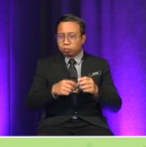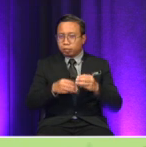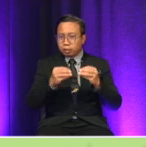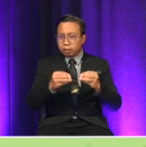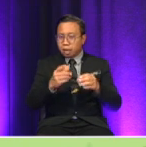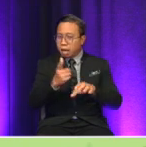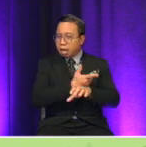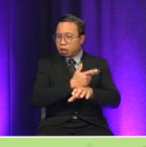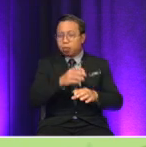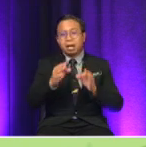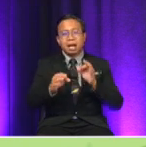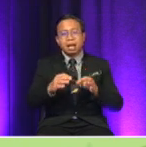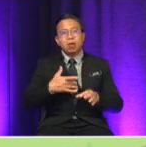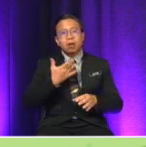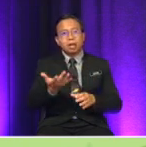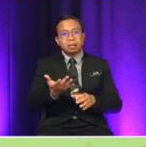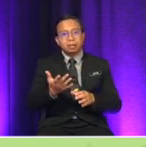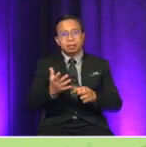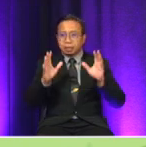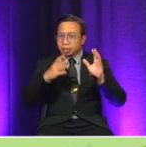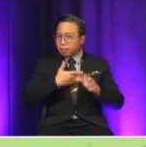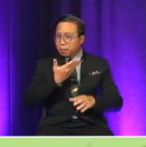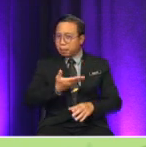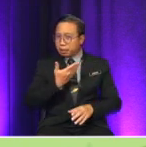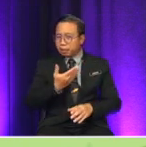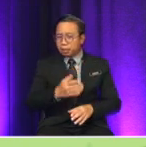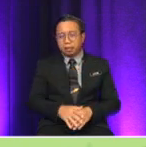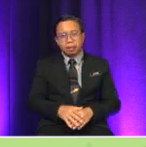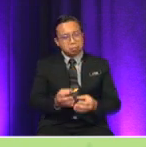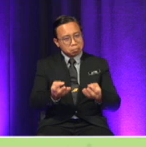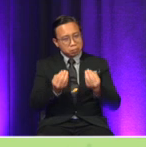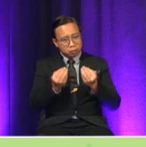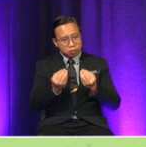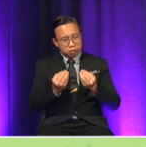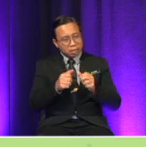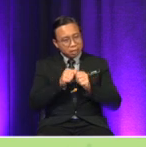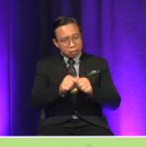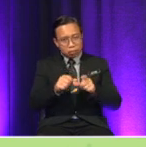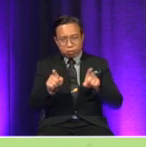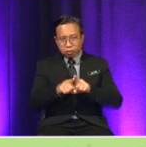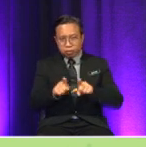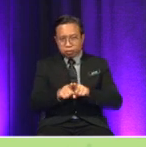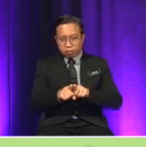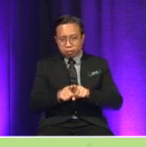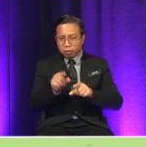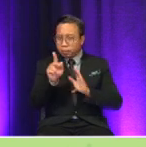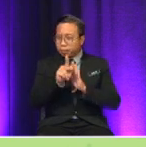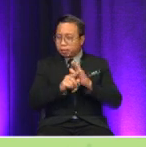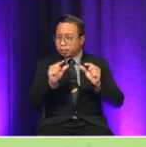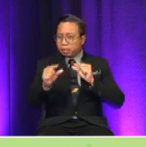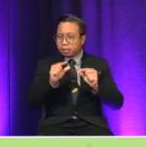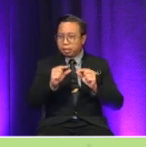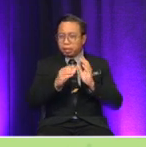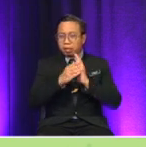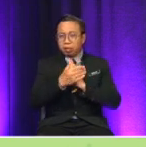Rasa Gembira Tepuk Tangan dan meminta kanak-kanak mencuba mengikut bersama gerakan yang dibuat oleh